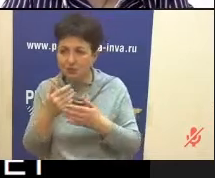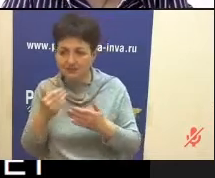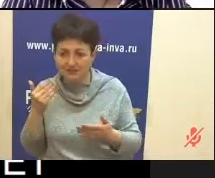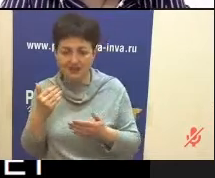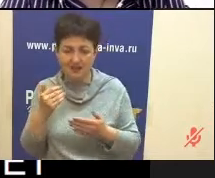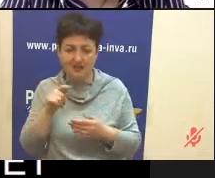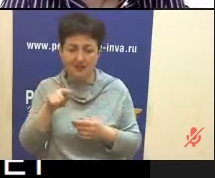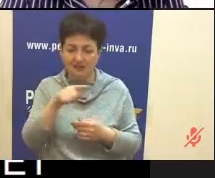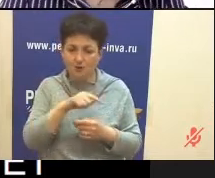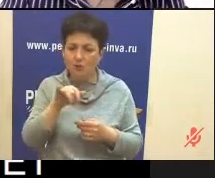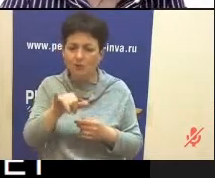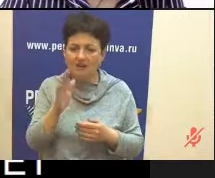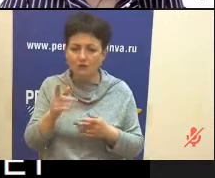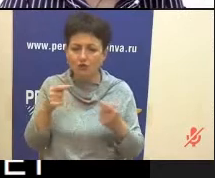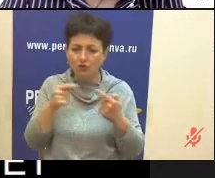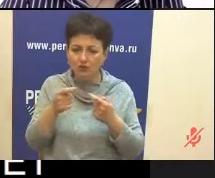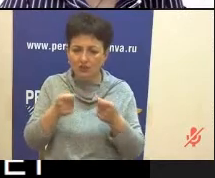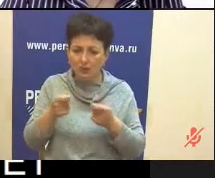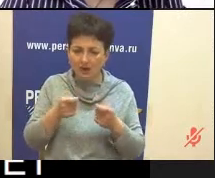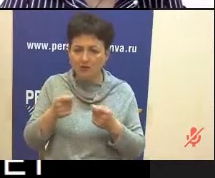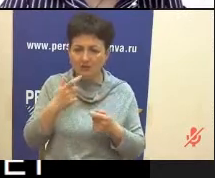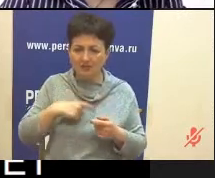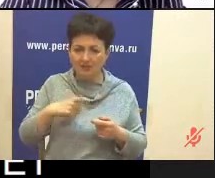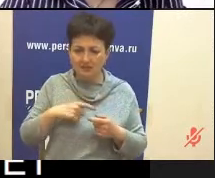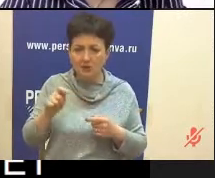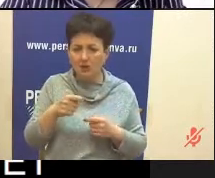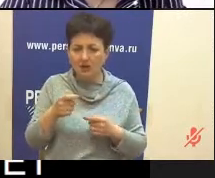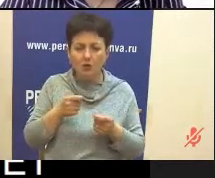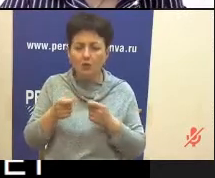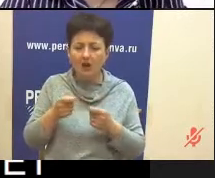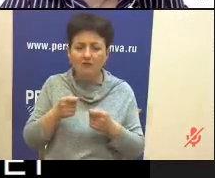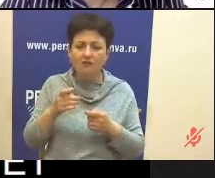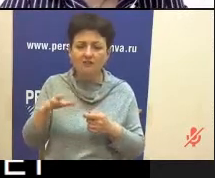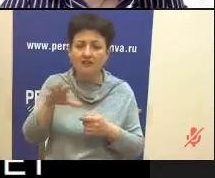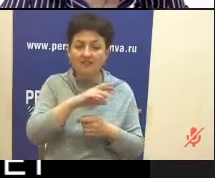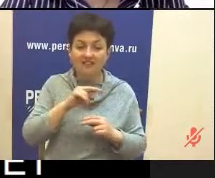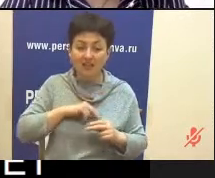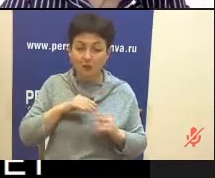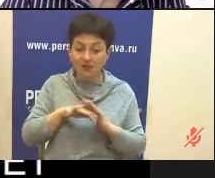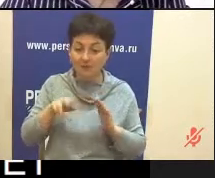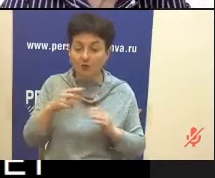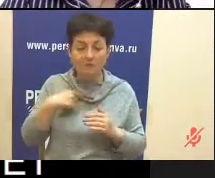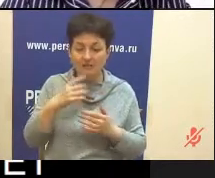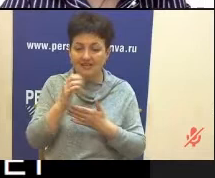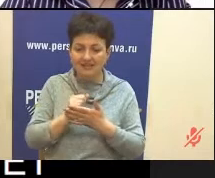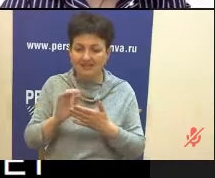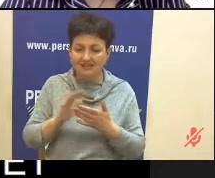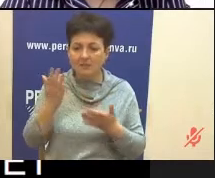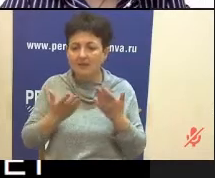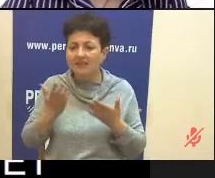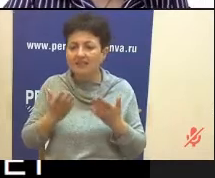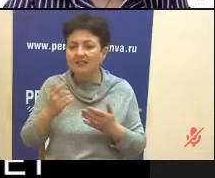взвесить, проконсультироваться, и у вас будет четкое руководство, рекомендация для себя и для всех сотрудников фонда, что мы, например,